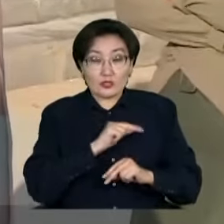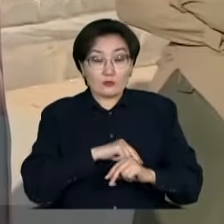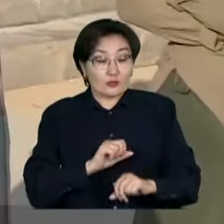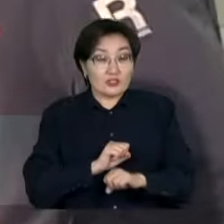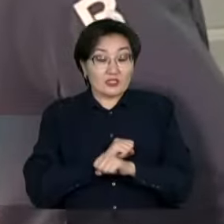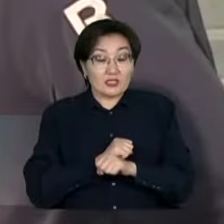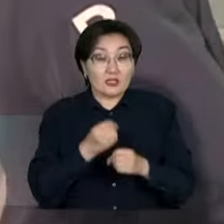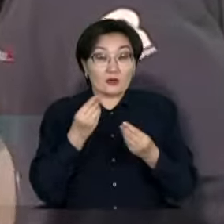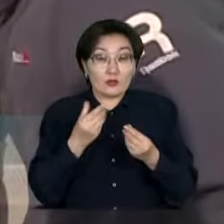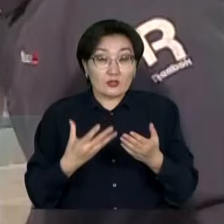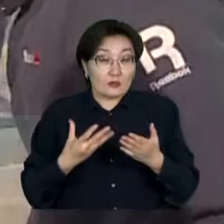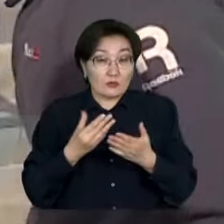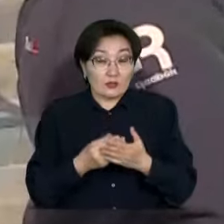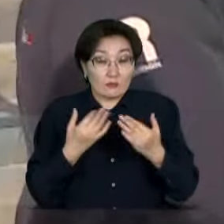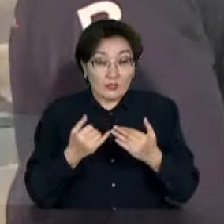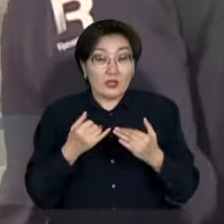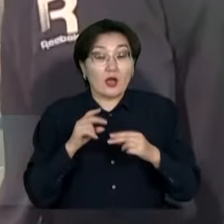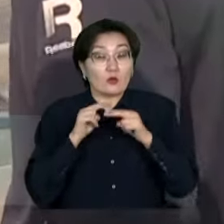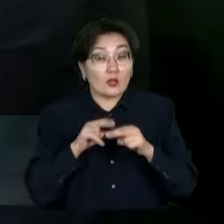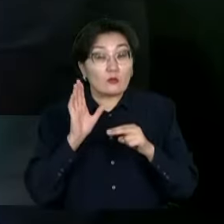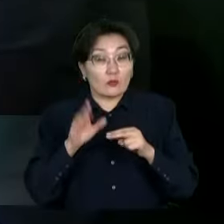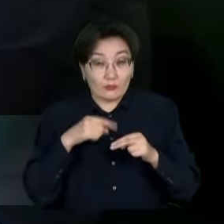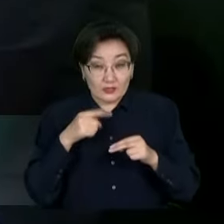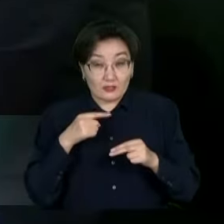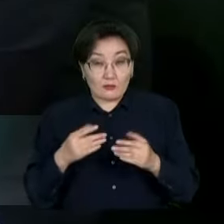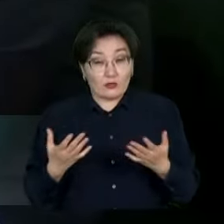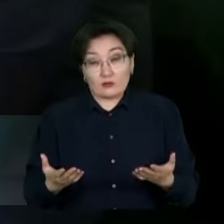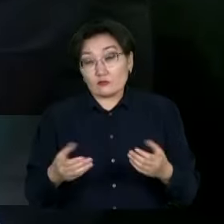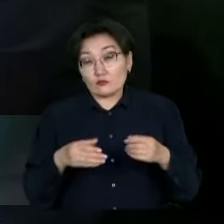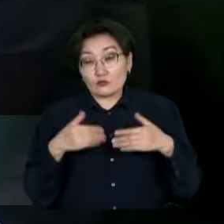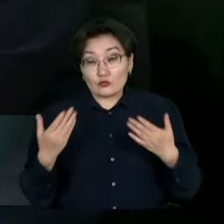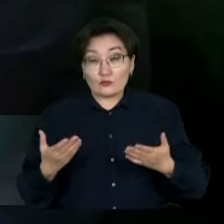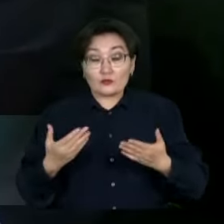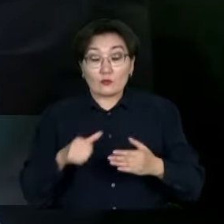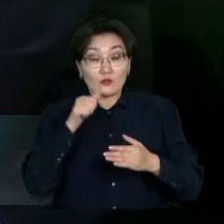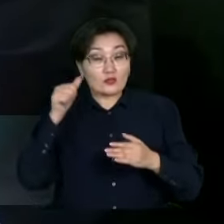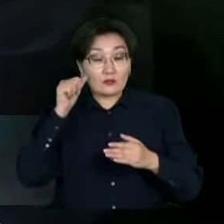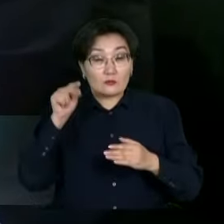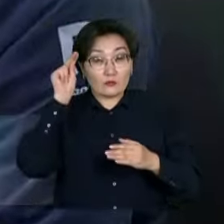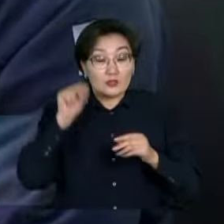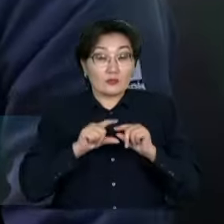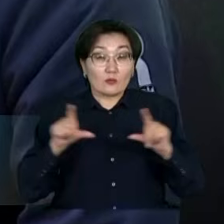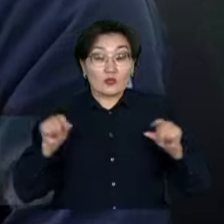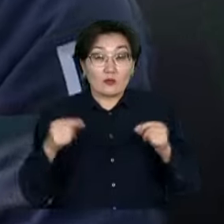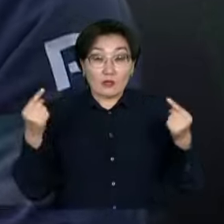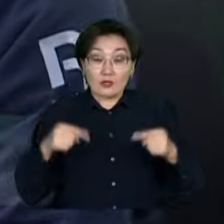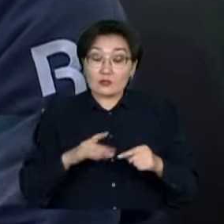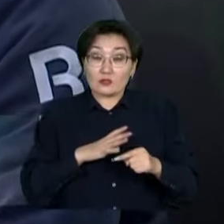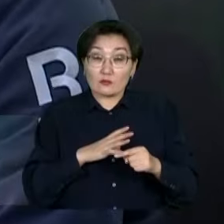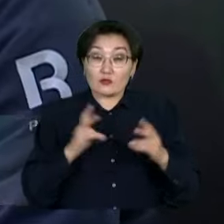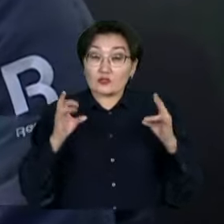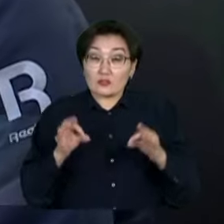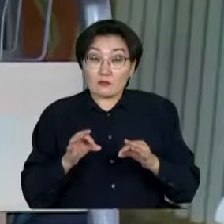демалысының ақысы бар. Міне аударып жатырмын деп болды шоқ судан. Мектеп директорының айтуынша, былтыр оқу ордасы банкрот болды.